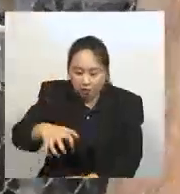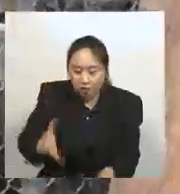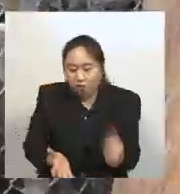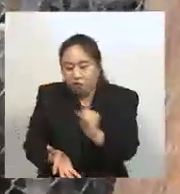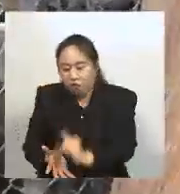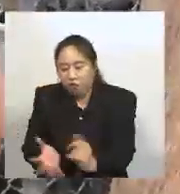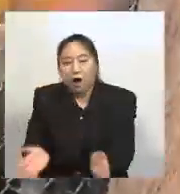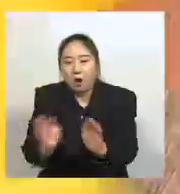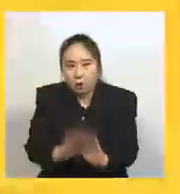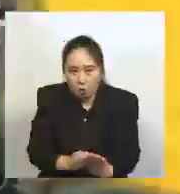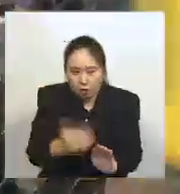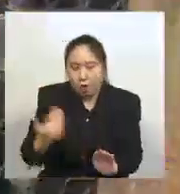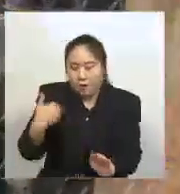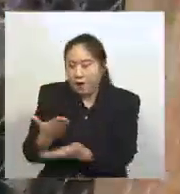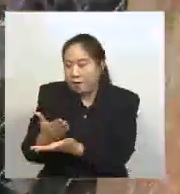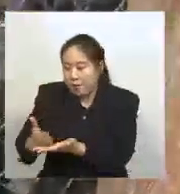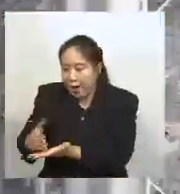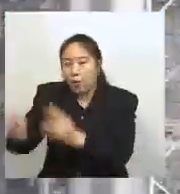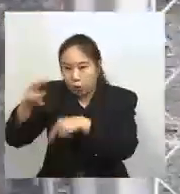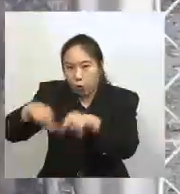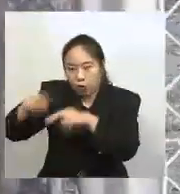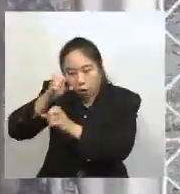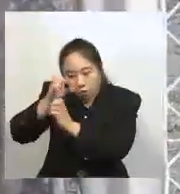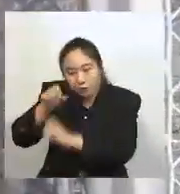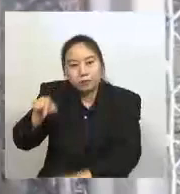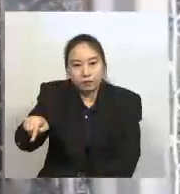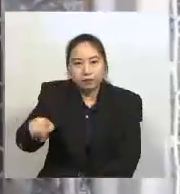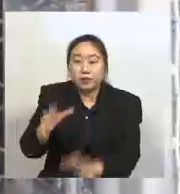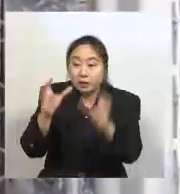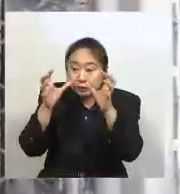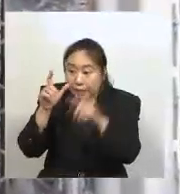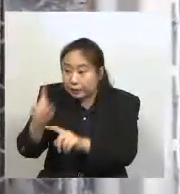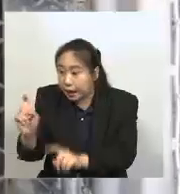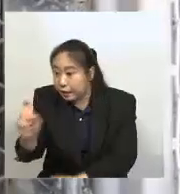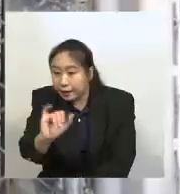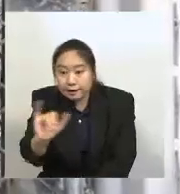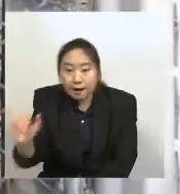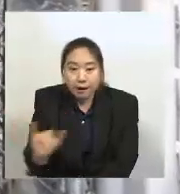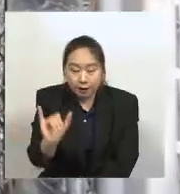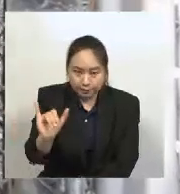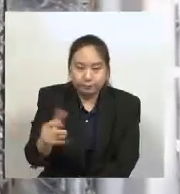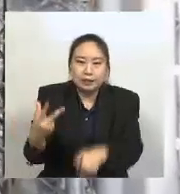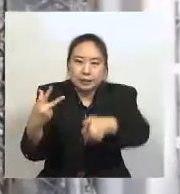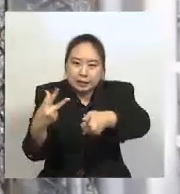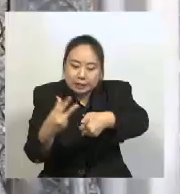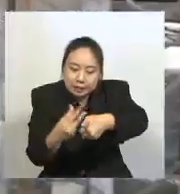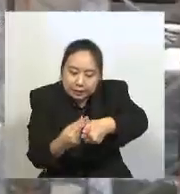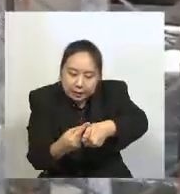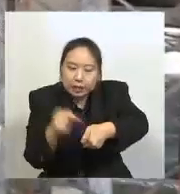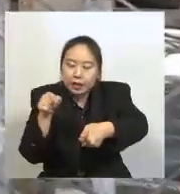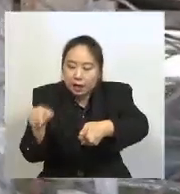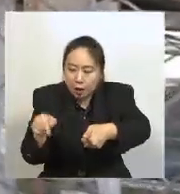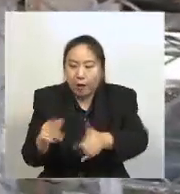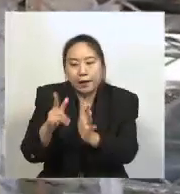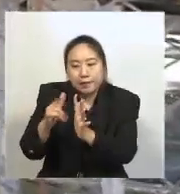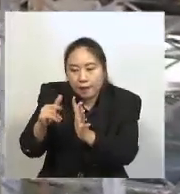ไว้เพื่อตรวจสอบสำหรับเสือตัวอื่นที่ยังอยู่ได้ทำการฉีดวัคซีนแล้วก็ให้ยารักษาอาการตามหลักวิชา